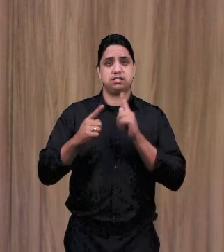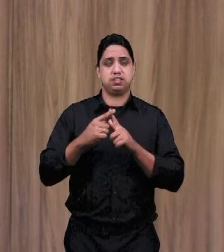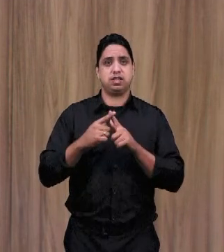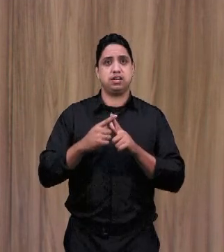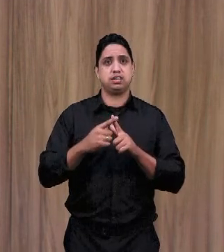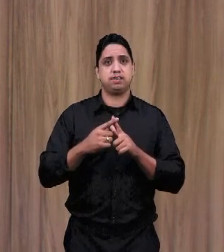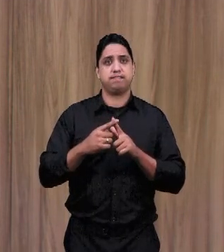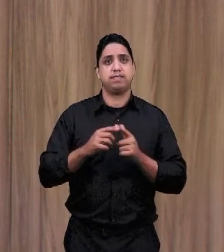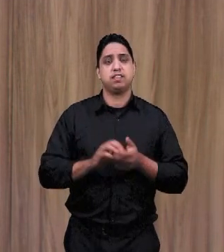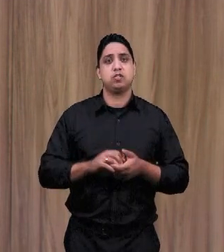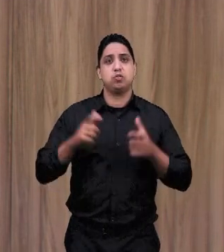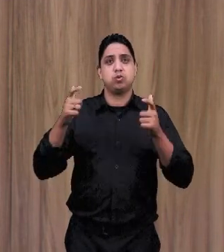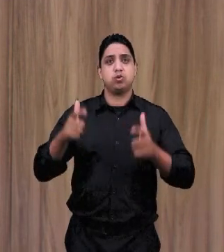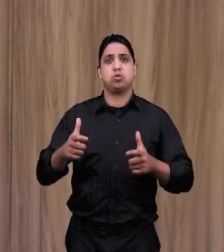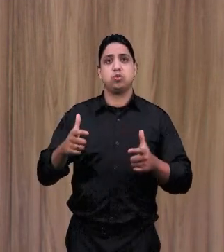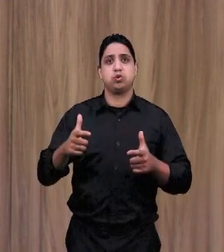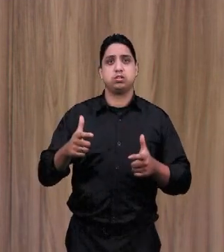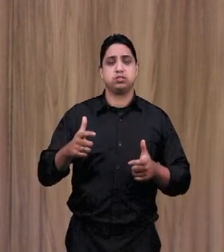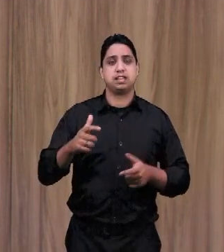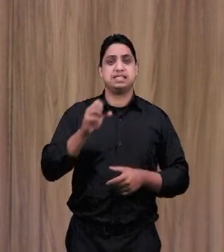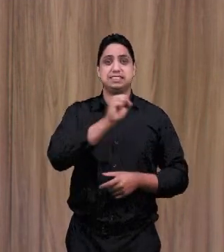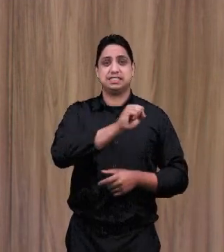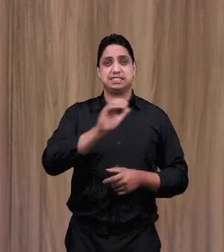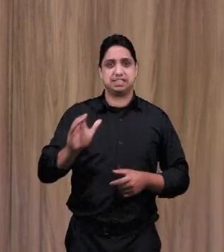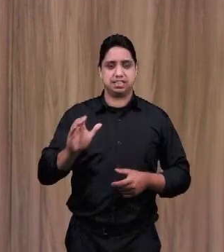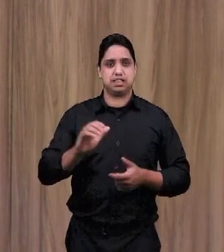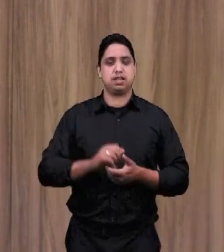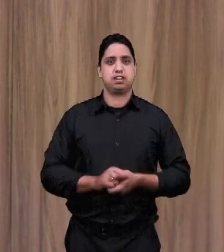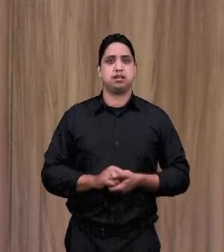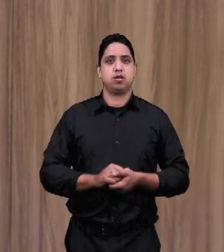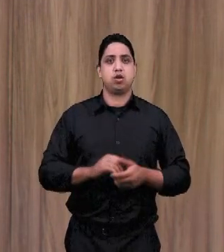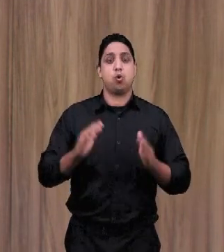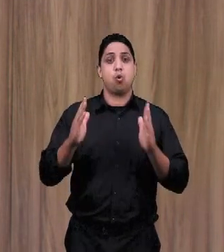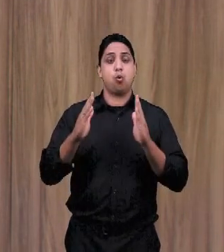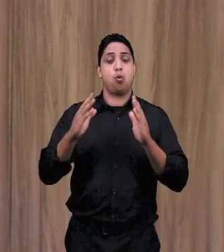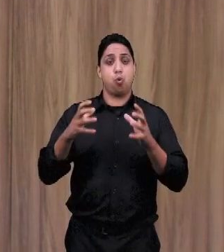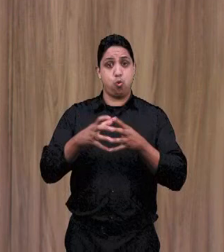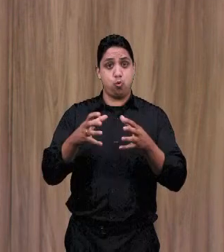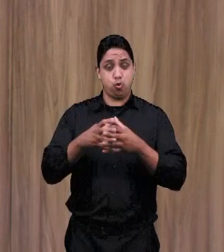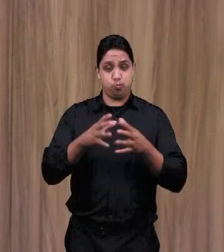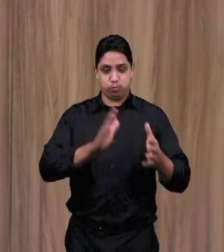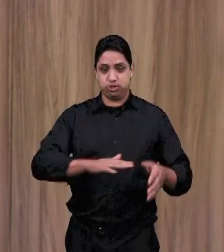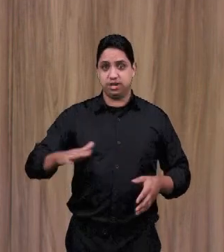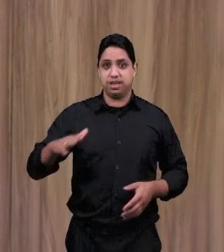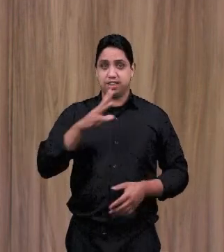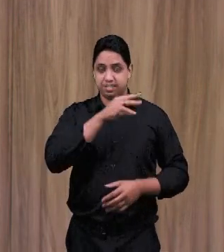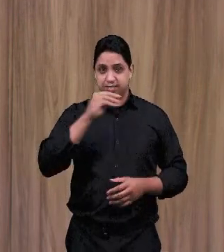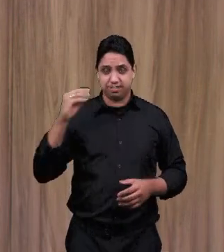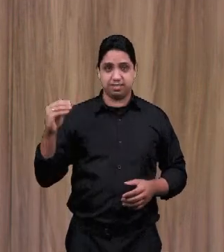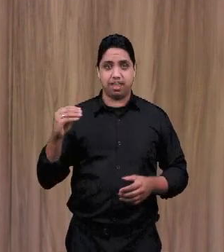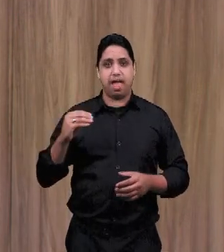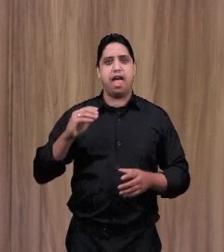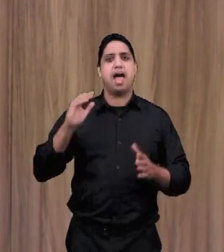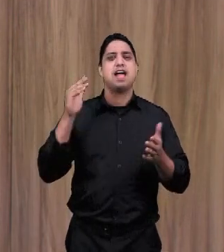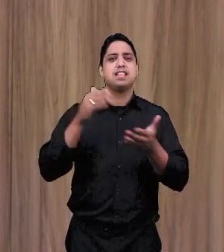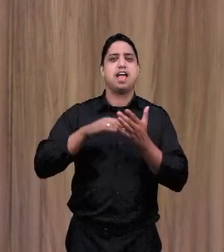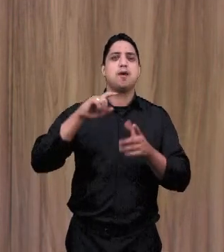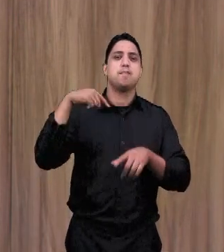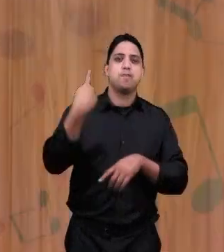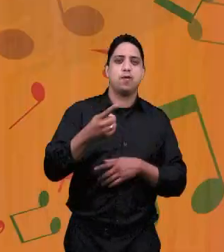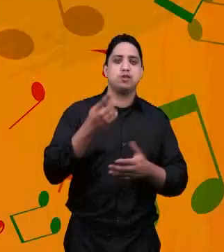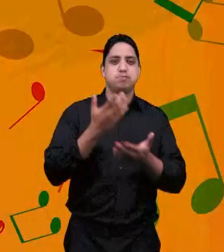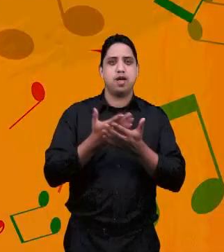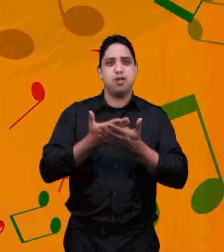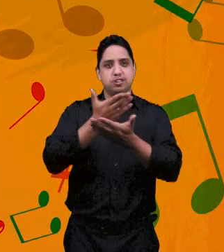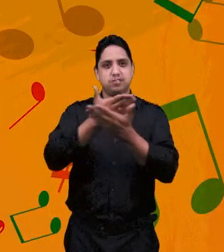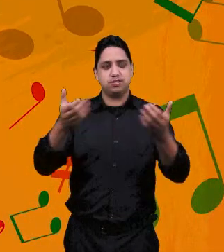Imaui, Imbuia, Santa Catarina. À la prochaine rencontre et à tous, la paix du Seigneur Jésus. Paz do Senhor Jesus.